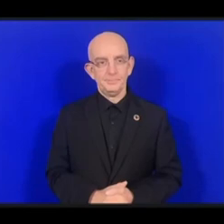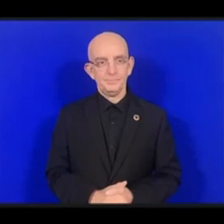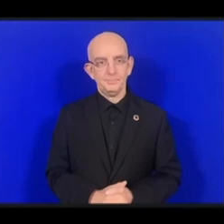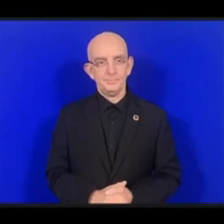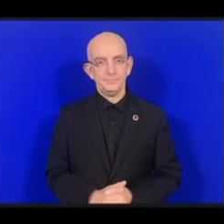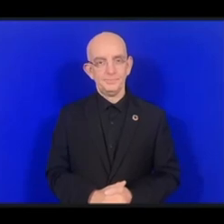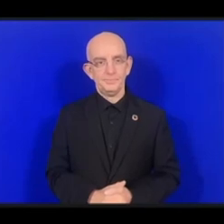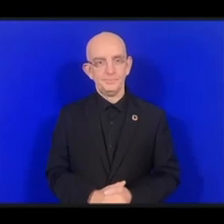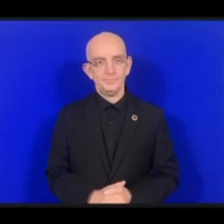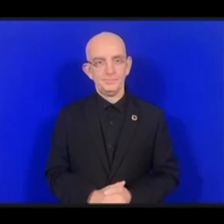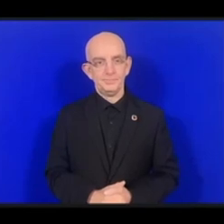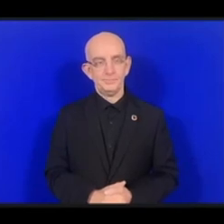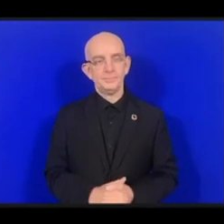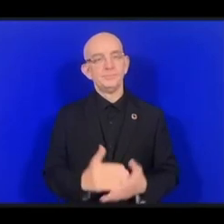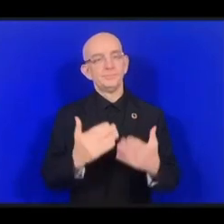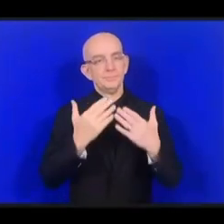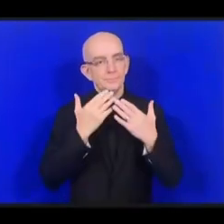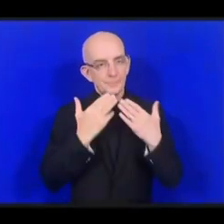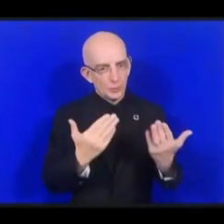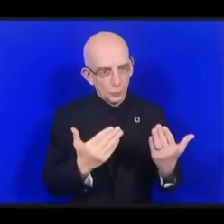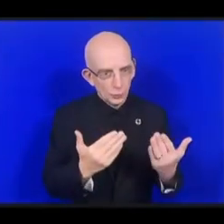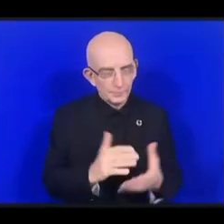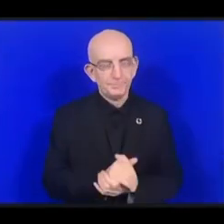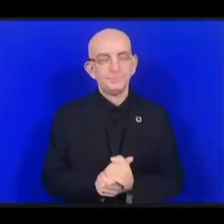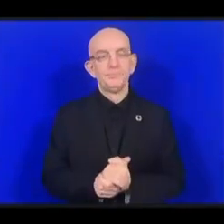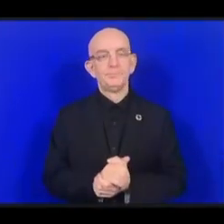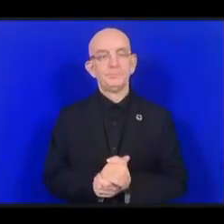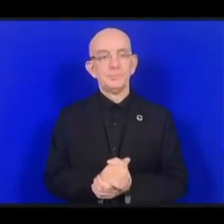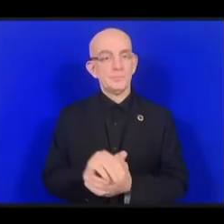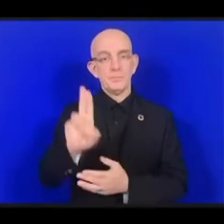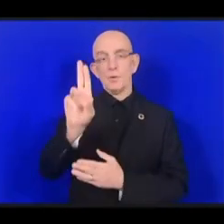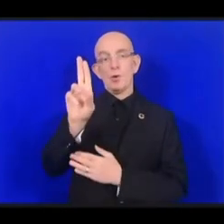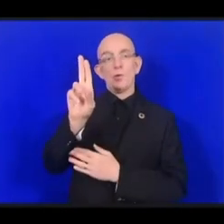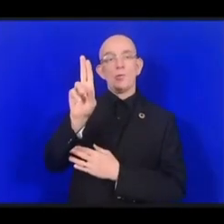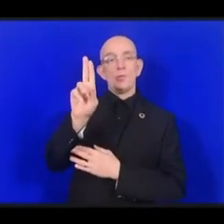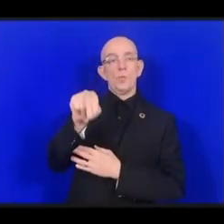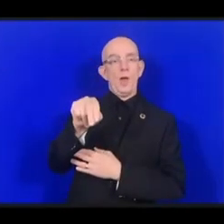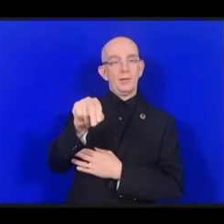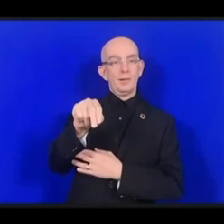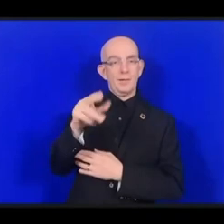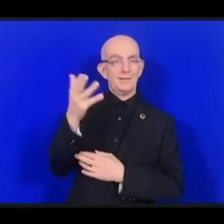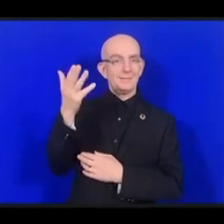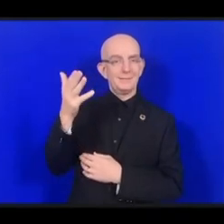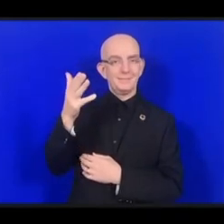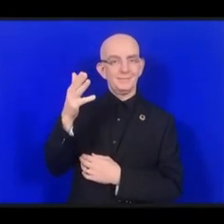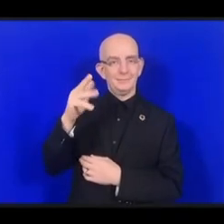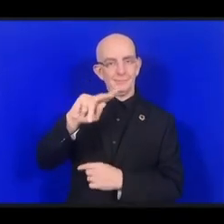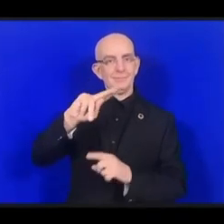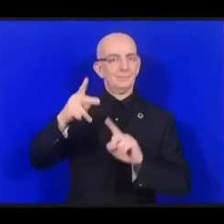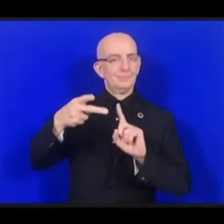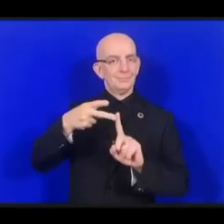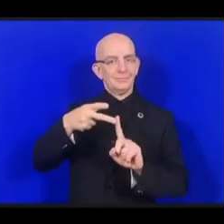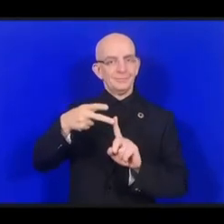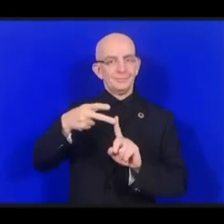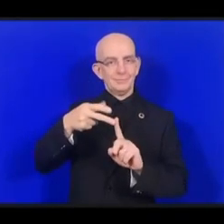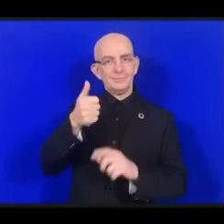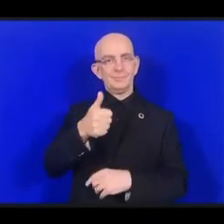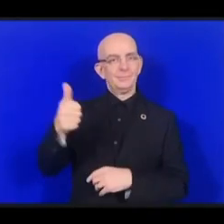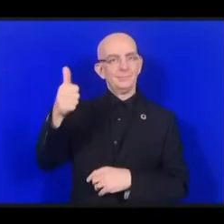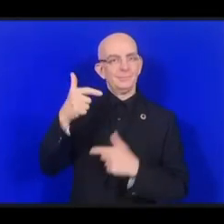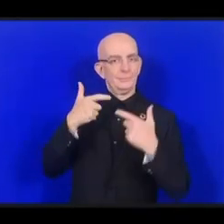事務次長そして国連のえ総会の事務事長の皆さんそして